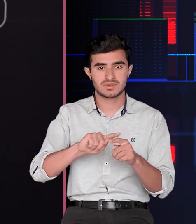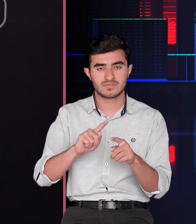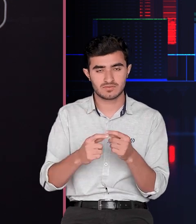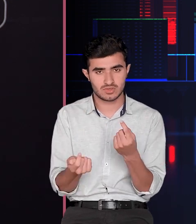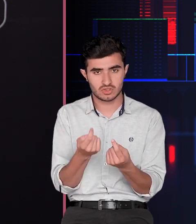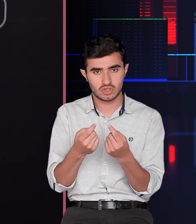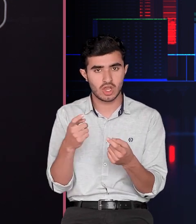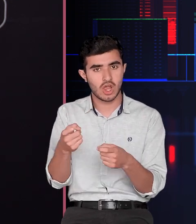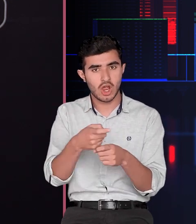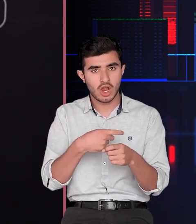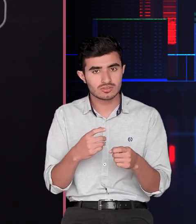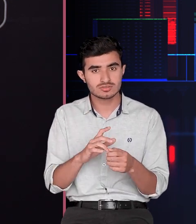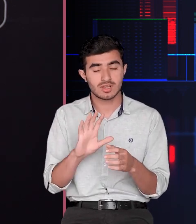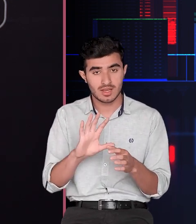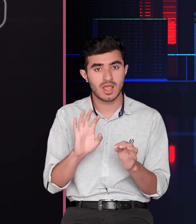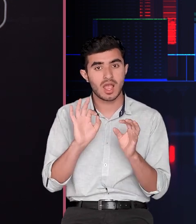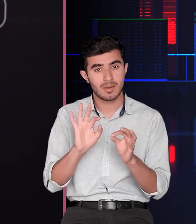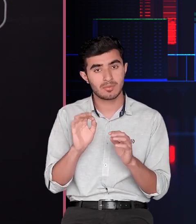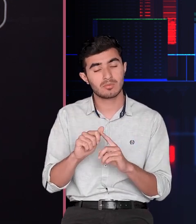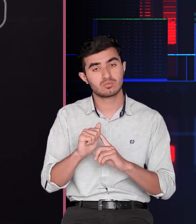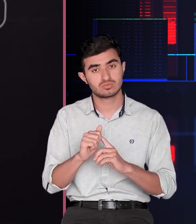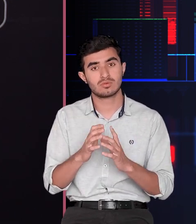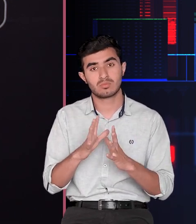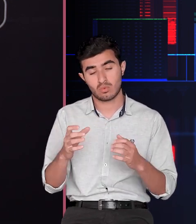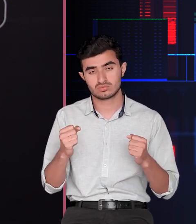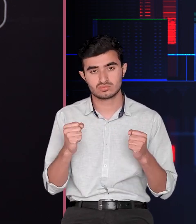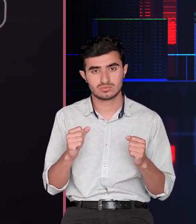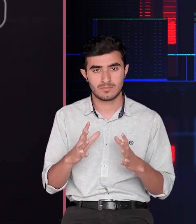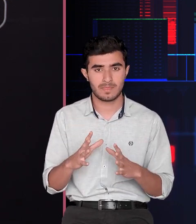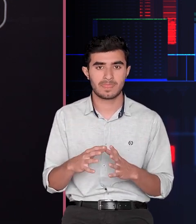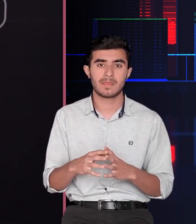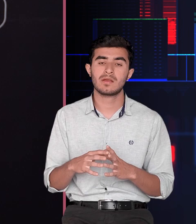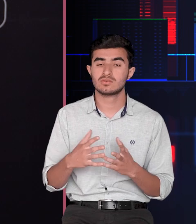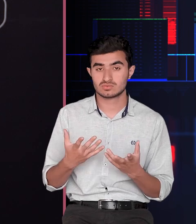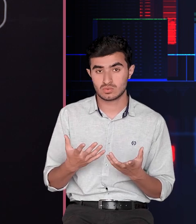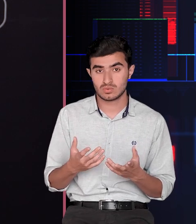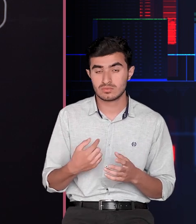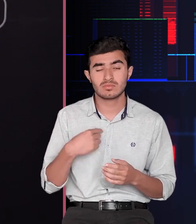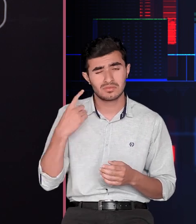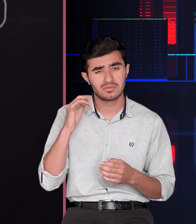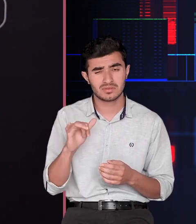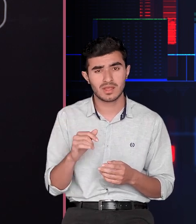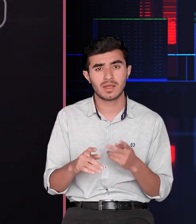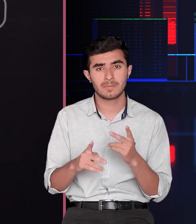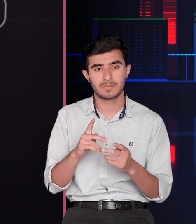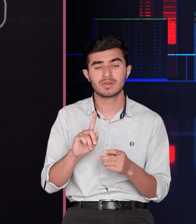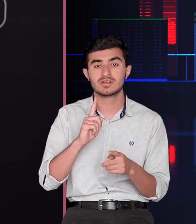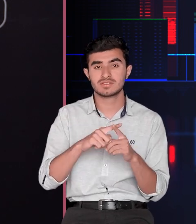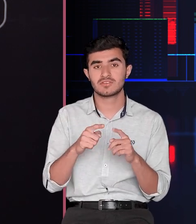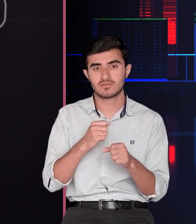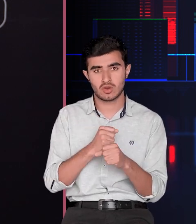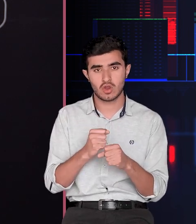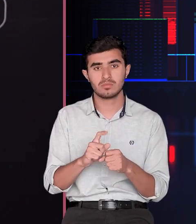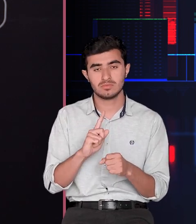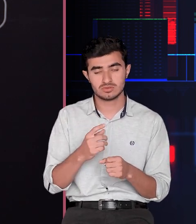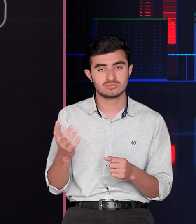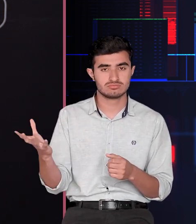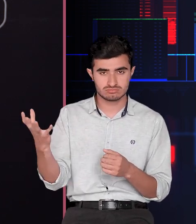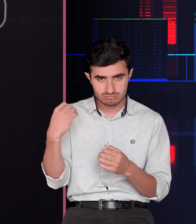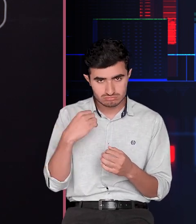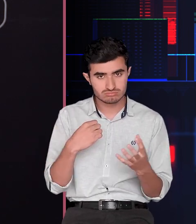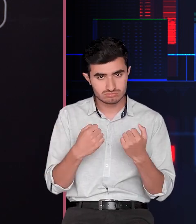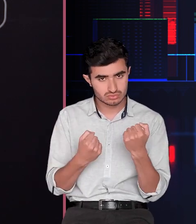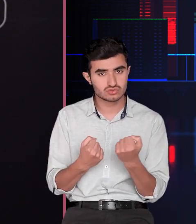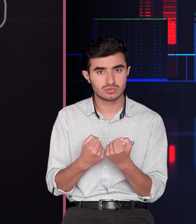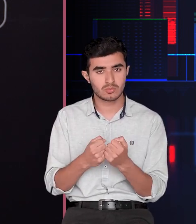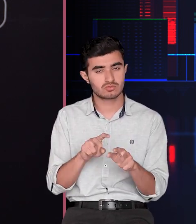हमारी इन साइडों पे होते हैं जहाँ पे हमारा एग्रीकल्चर बहुत स्ट्रॉन्ग है, लाइफ स्टॉक बहुत स्ट्रॉन्ग है। तो मैं समझता हूँ उन